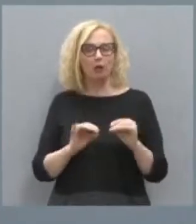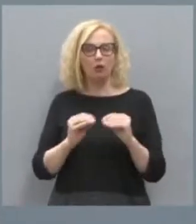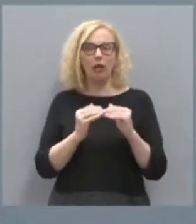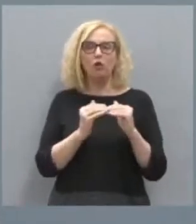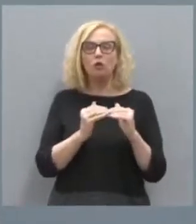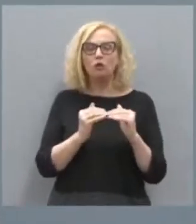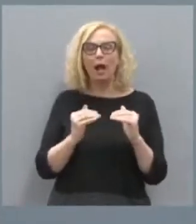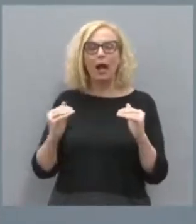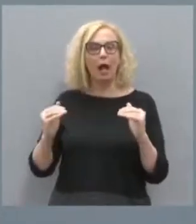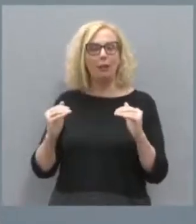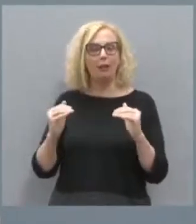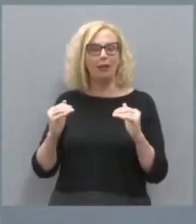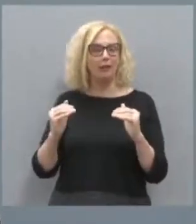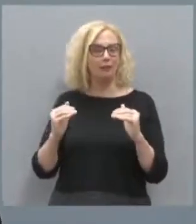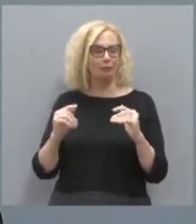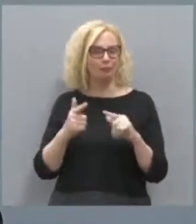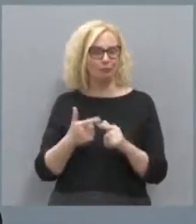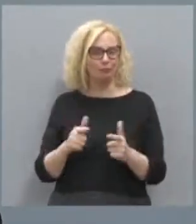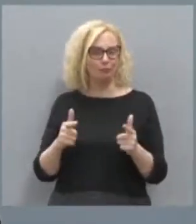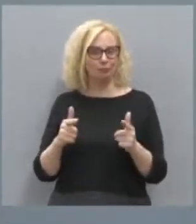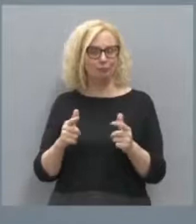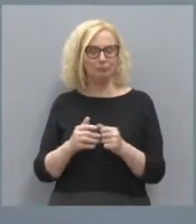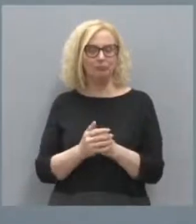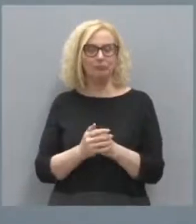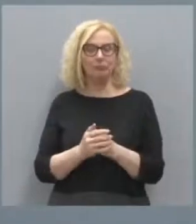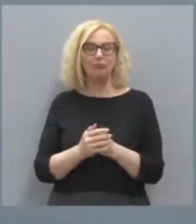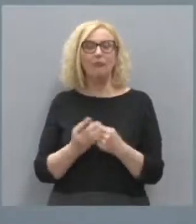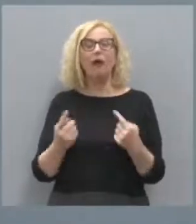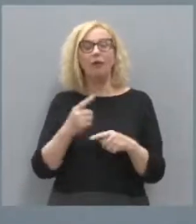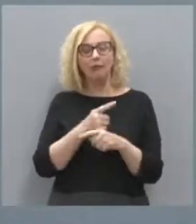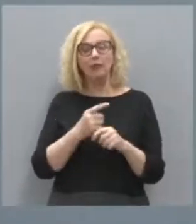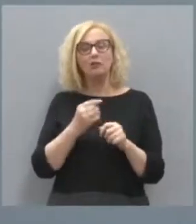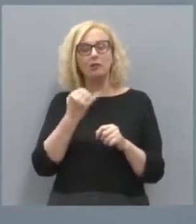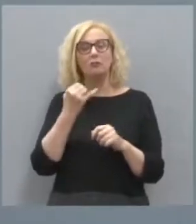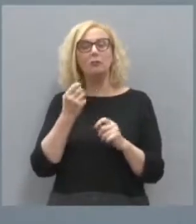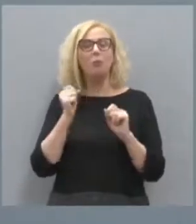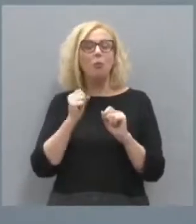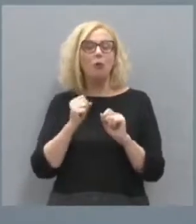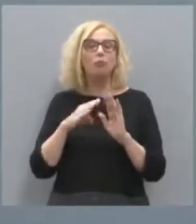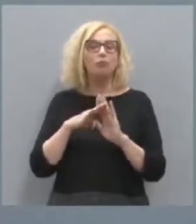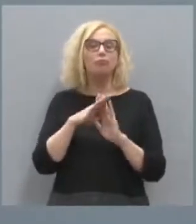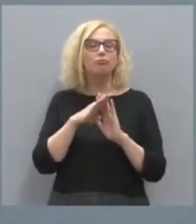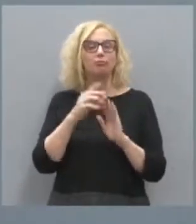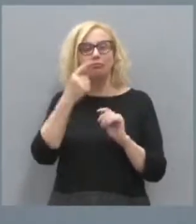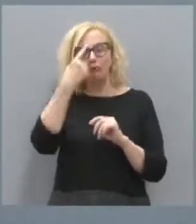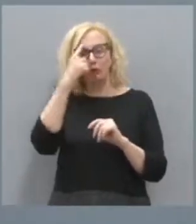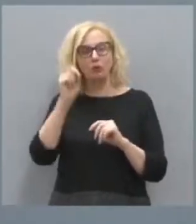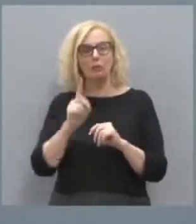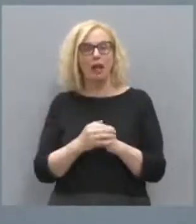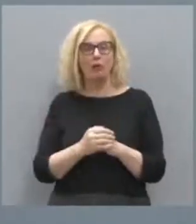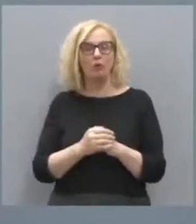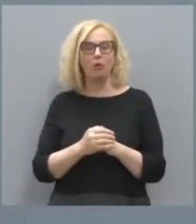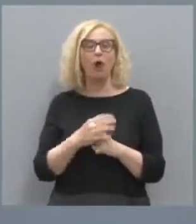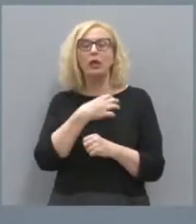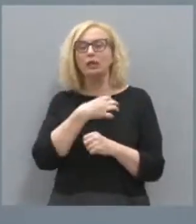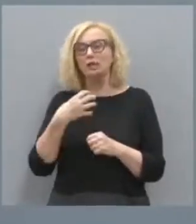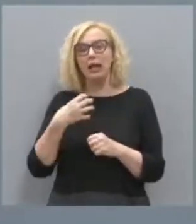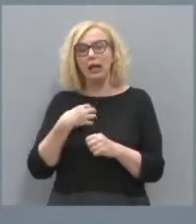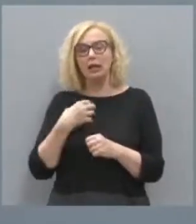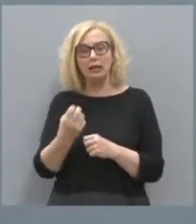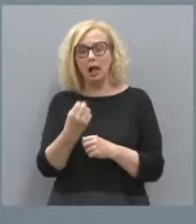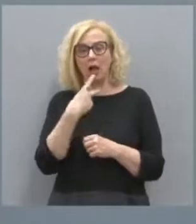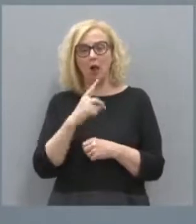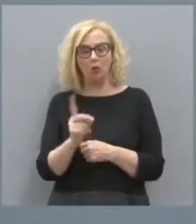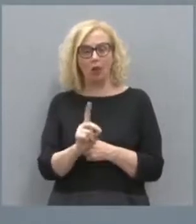e che non ci possa essere un una crescita non abbiamo certezza di questo la scienza non ci dice non ci